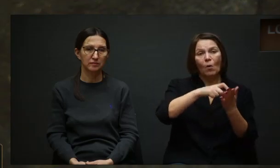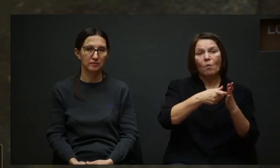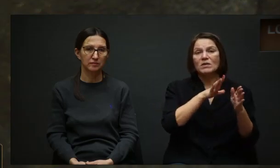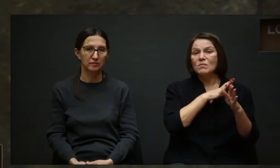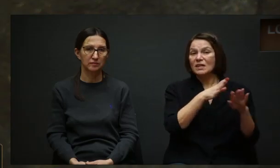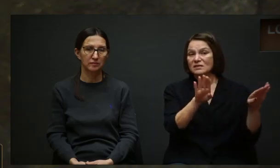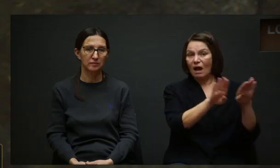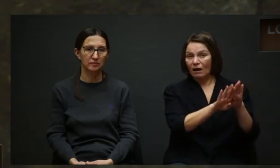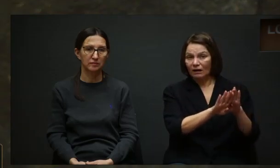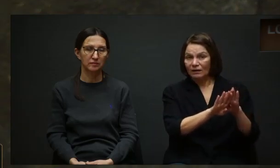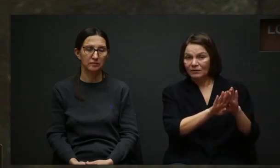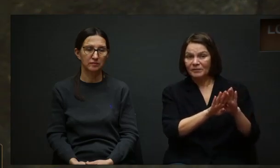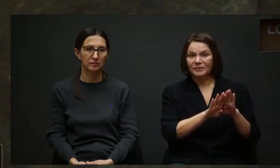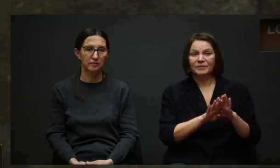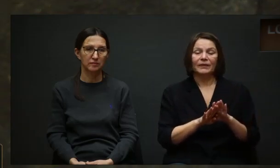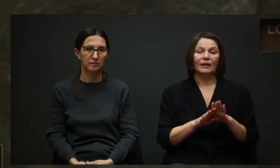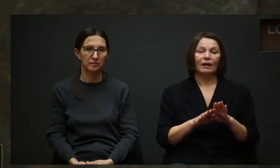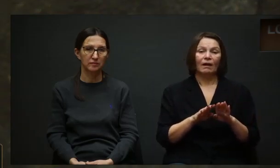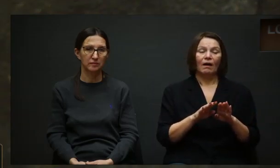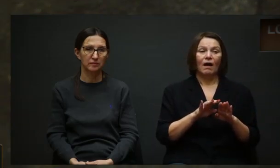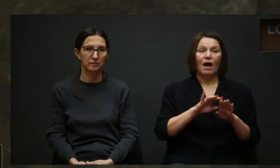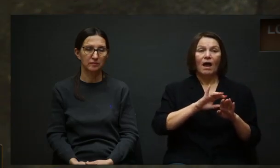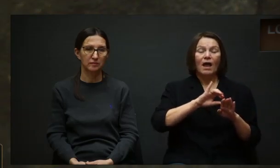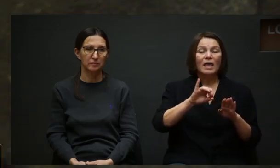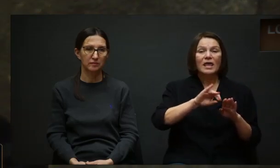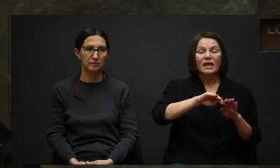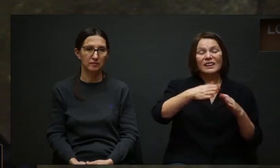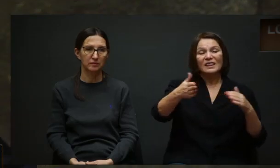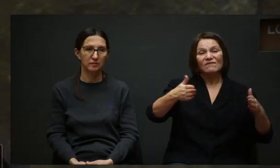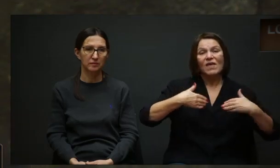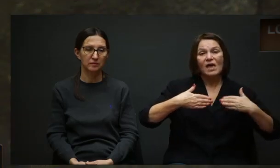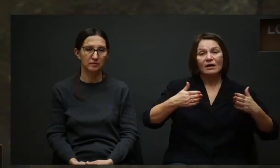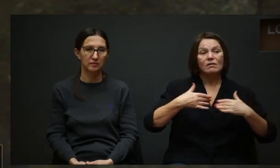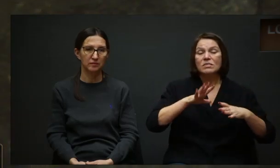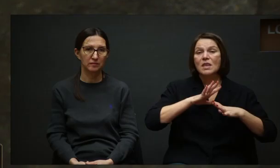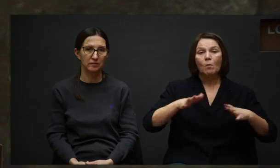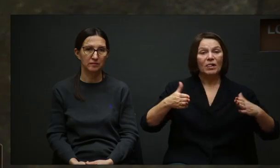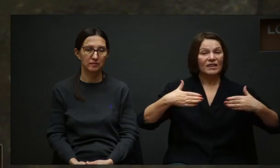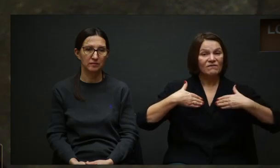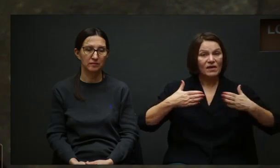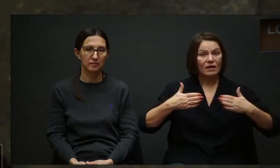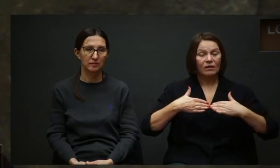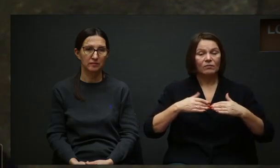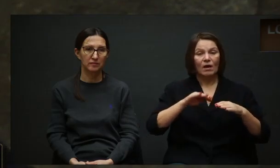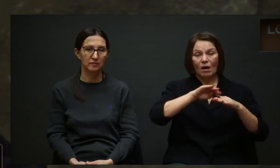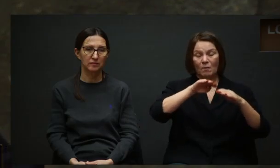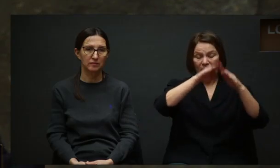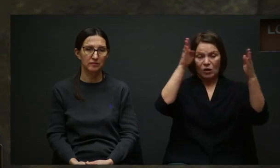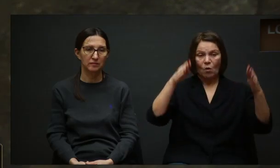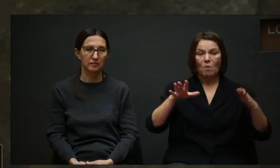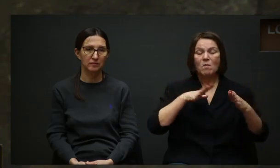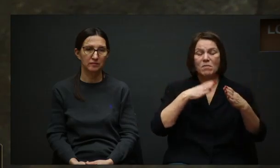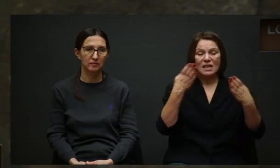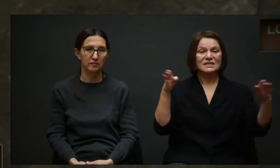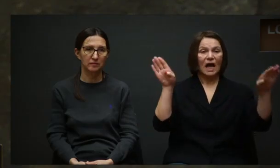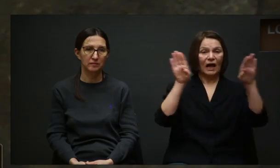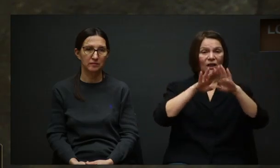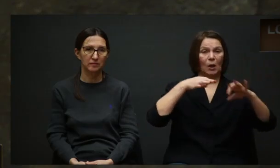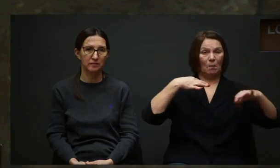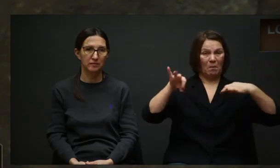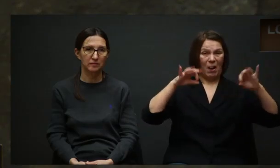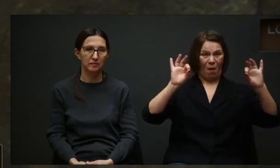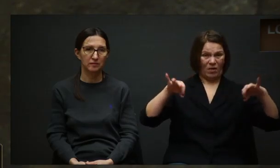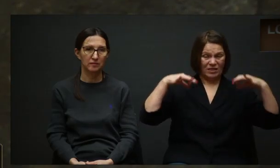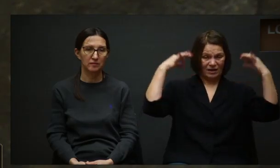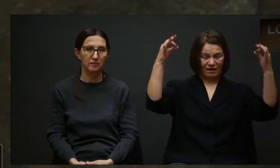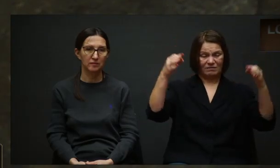закрыты, и проемы, то есть дверные проемы, не было дверей, дверные проемы были закрыты пленкой. Ну, видимо, чтобы,